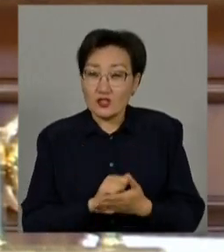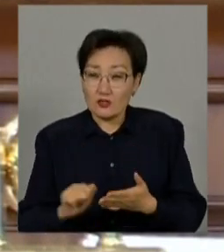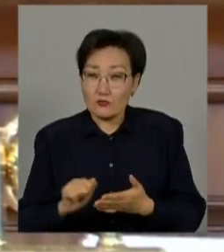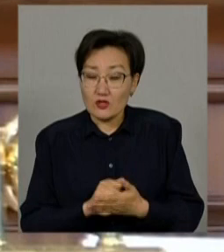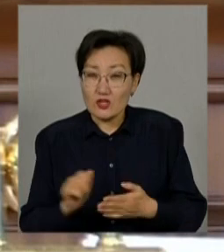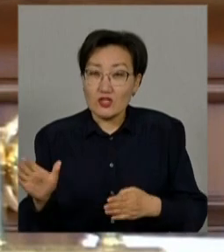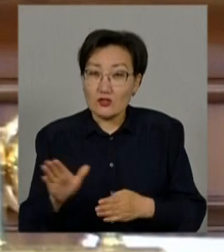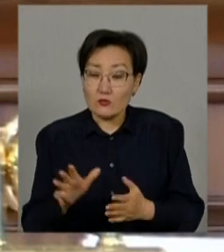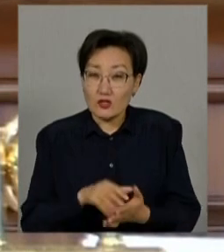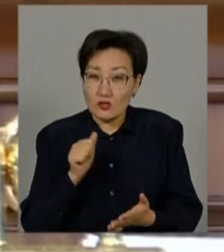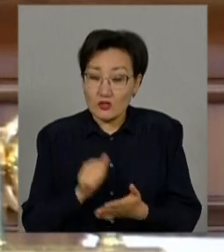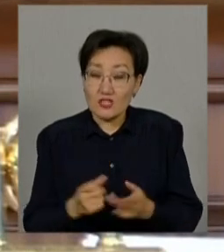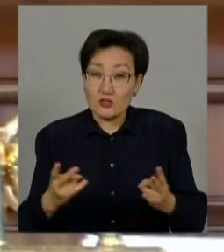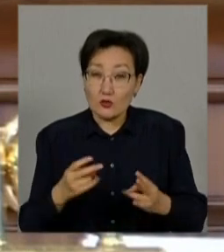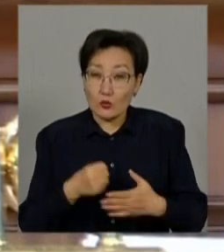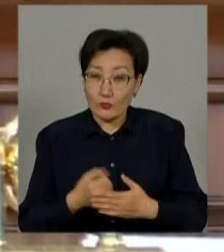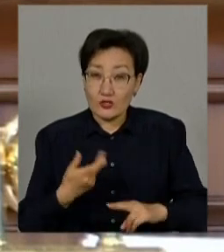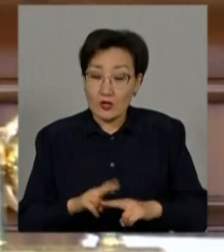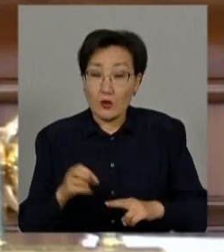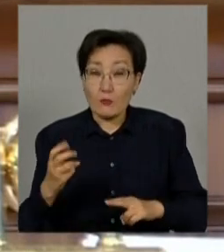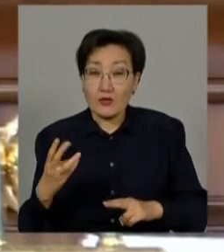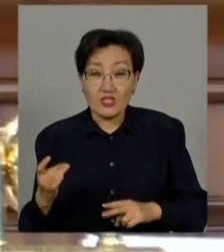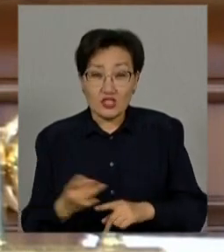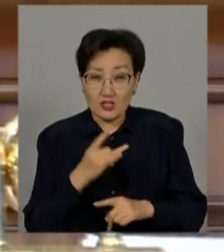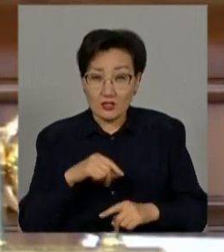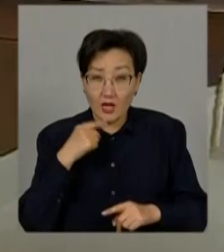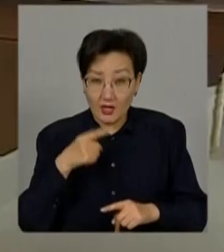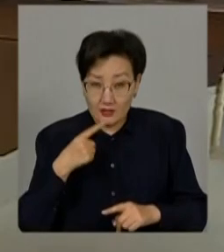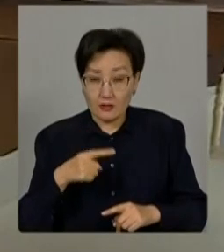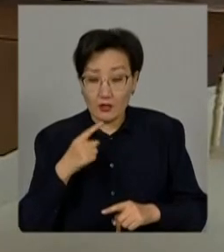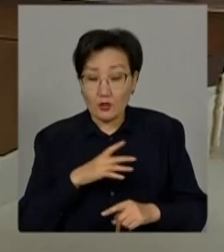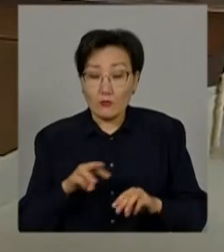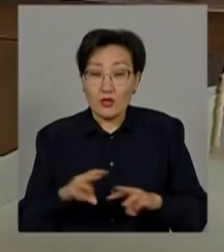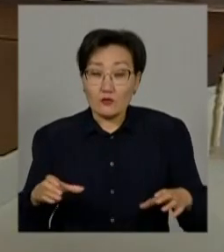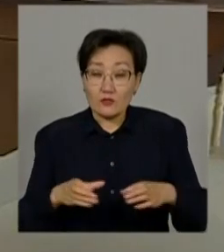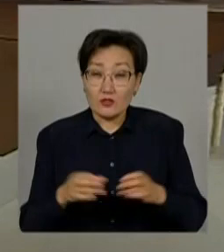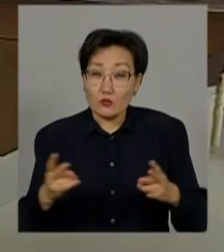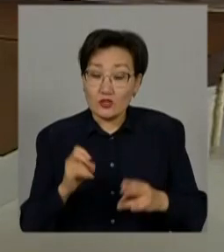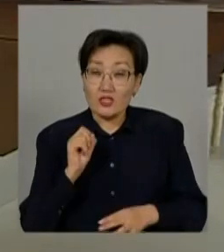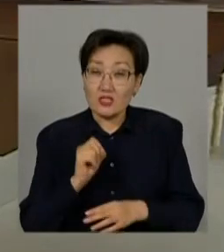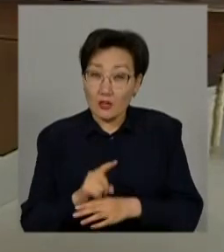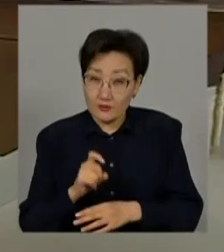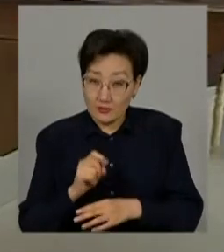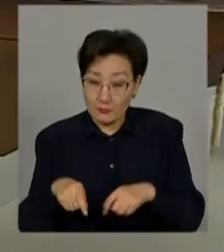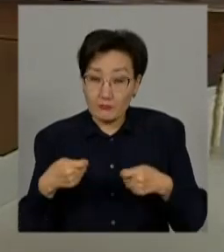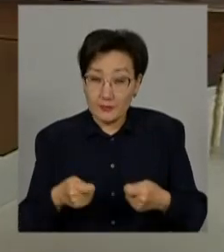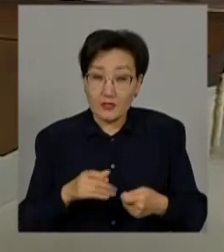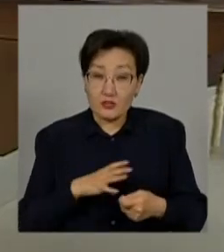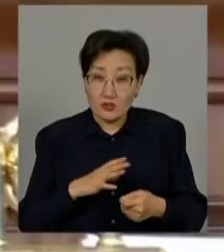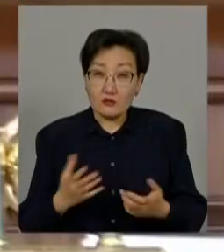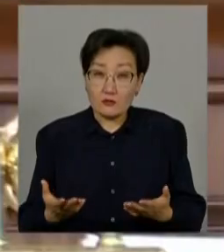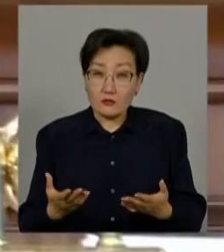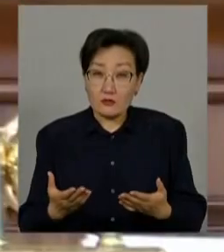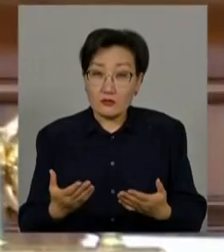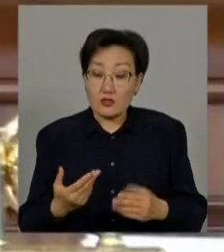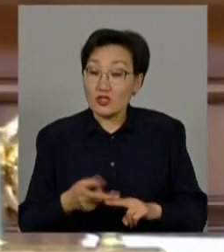екені осыған дейінде бірнеше рет айтылды. Үкіметке тиісті тапсырмаларды берілді.